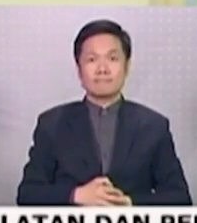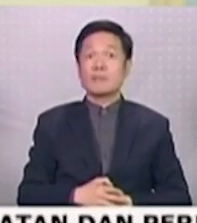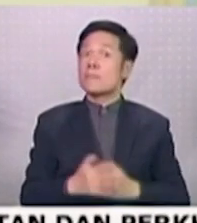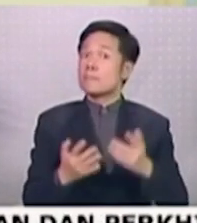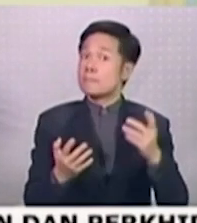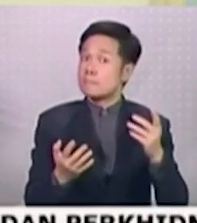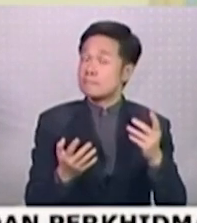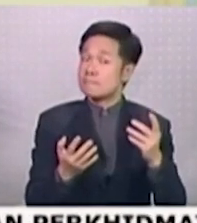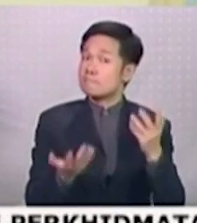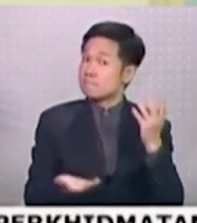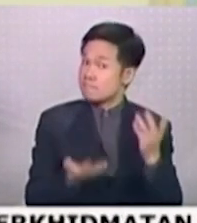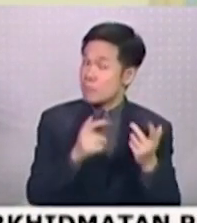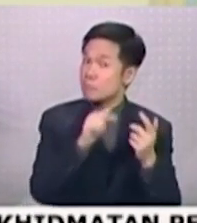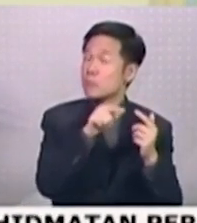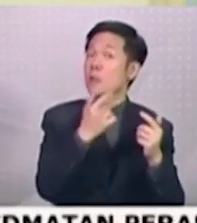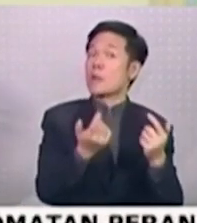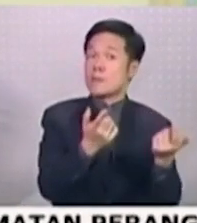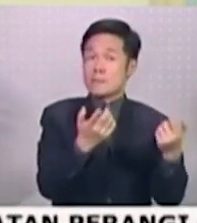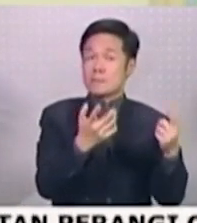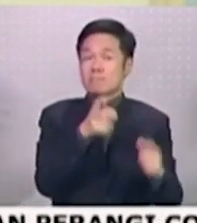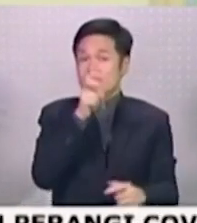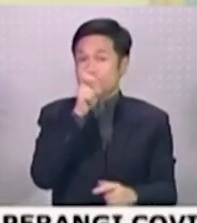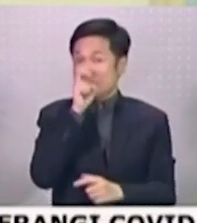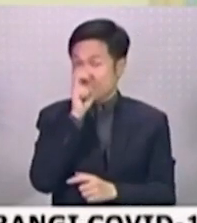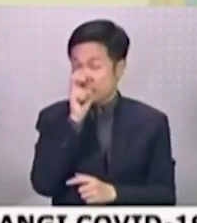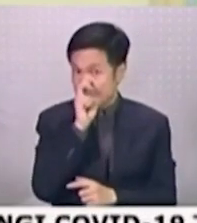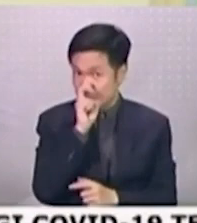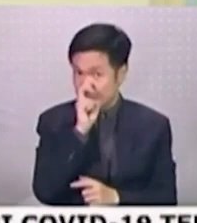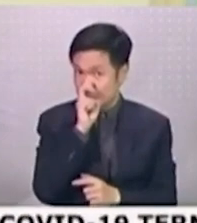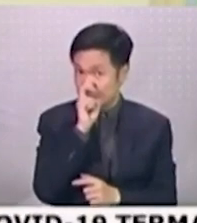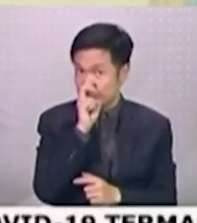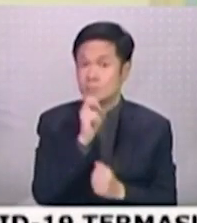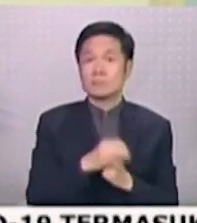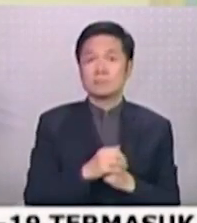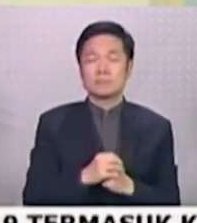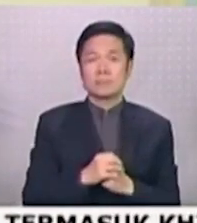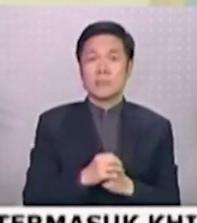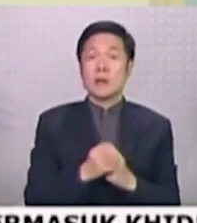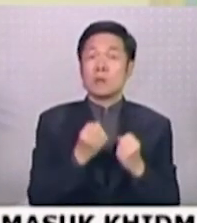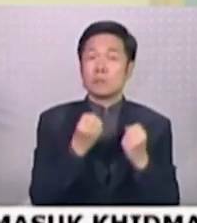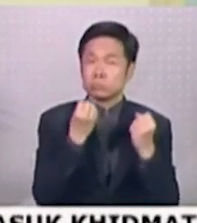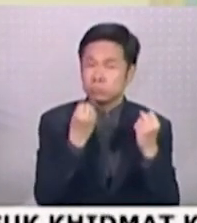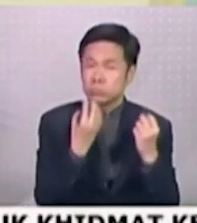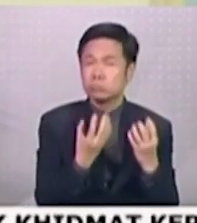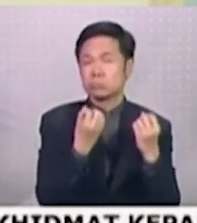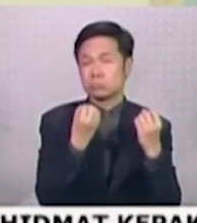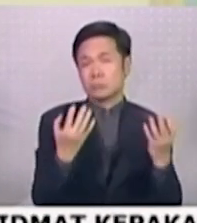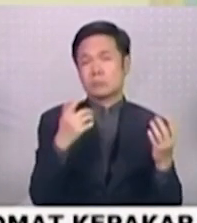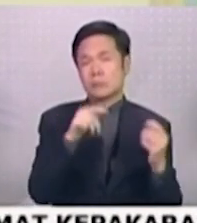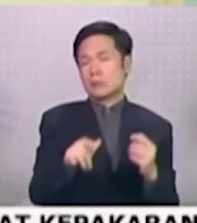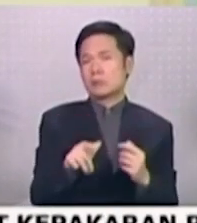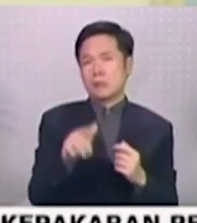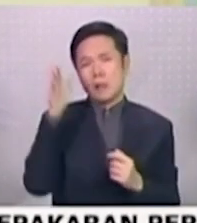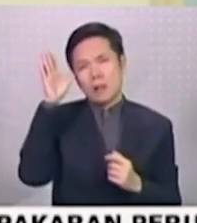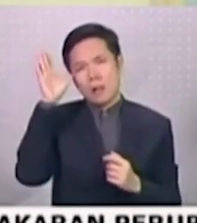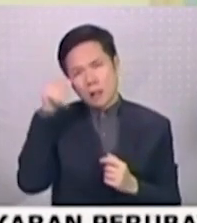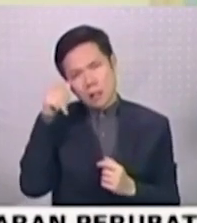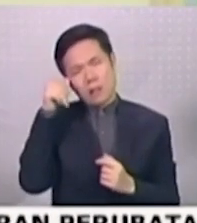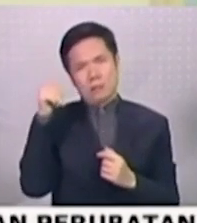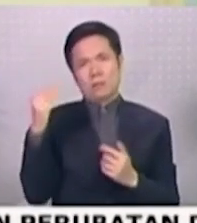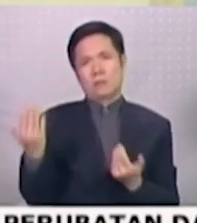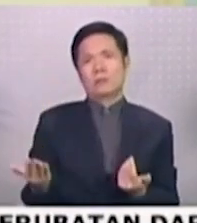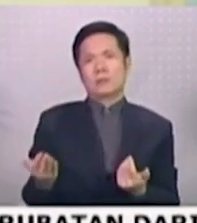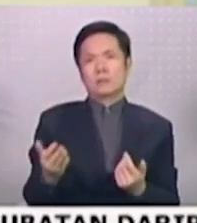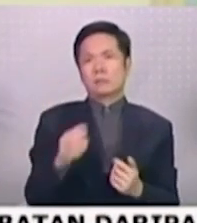tindakan lebih tegas dilaksanakan, ramai yang kita dapati masih lagi engkar kepada arahan